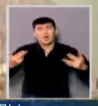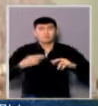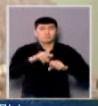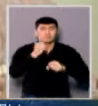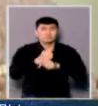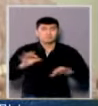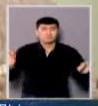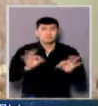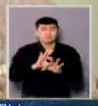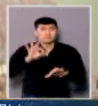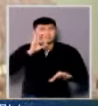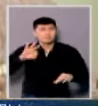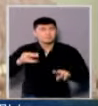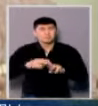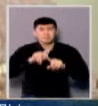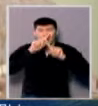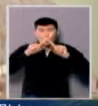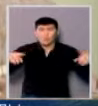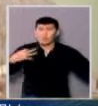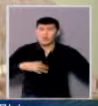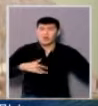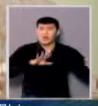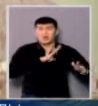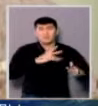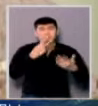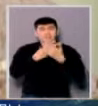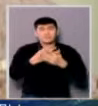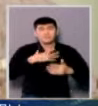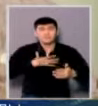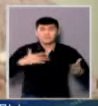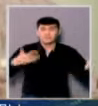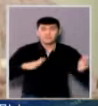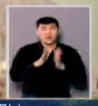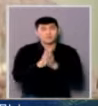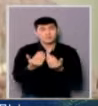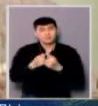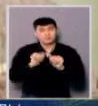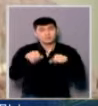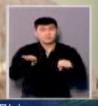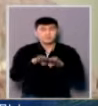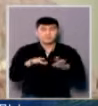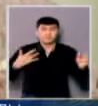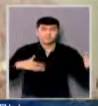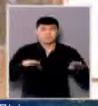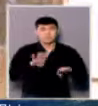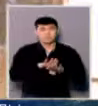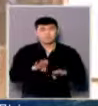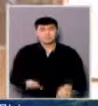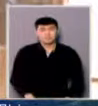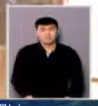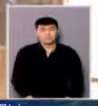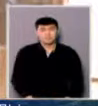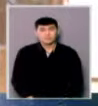невероятные события, необычные истории. И в эти моменты он смотрел на мою дамбру и просил меня исполнить песни.